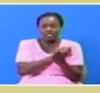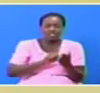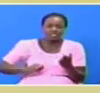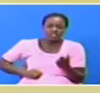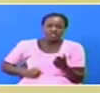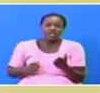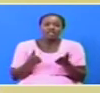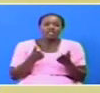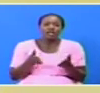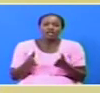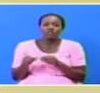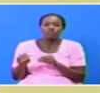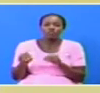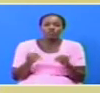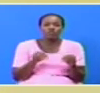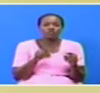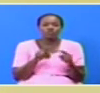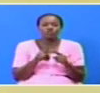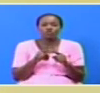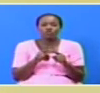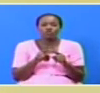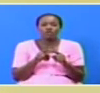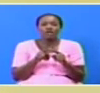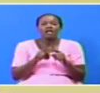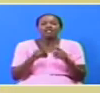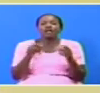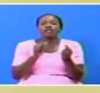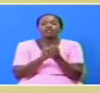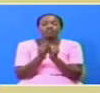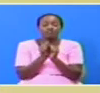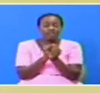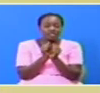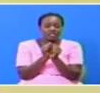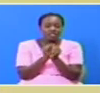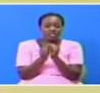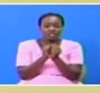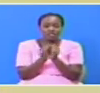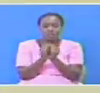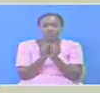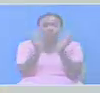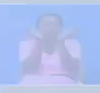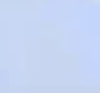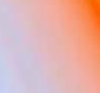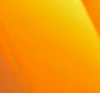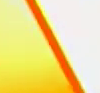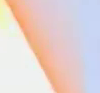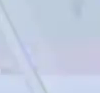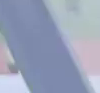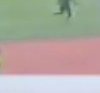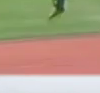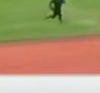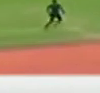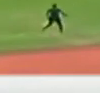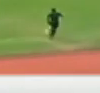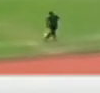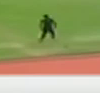Hivi sasa mtazamaji, basi moja kwa moja acha nikupeleke hadi katika uwanja wa Kasarani ambako mechi ya kirafiki kati